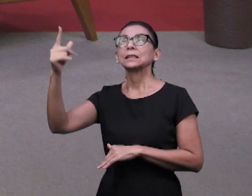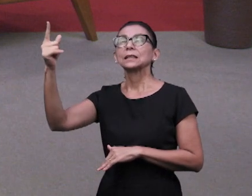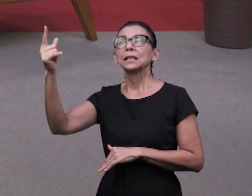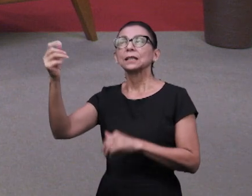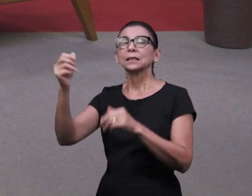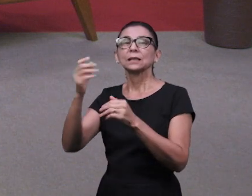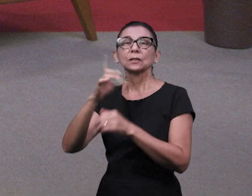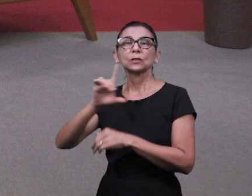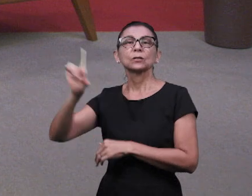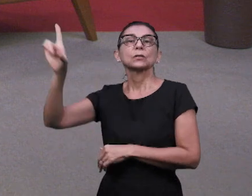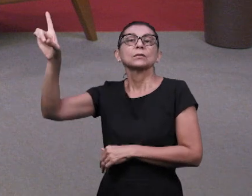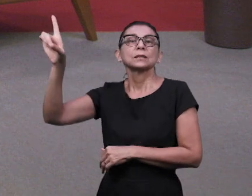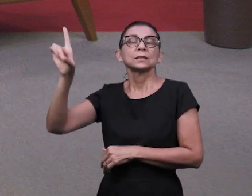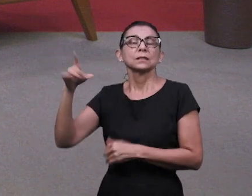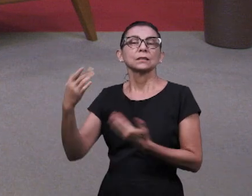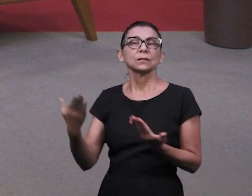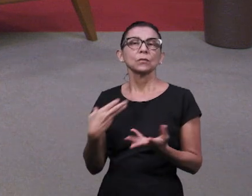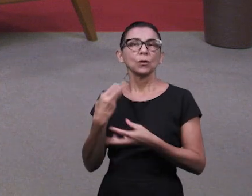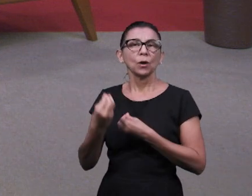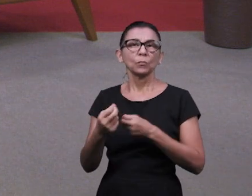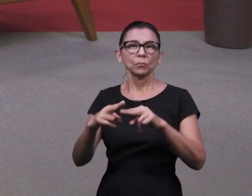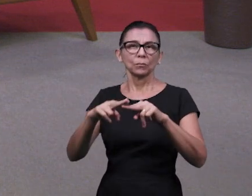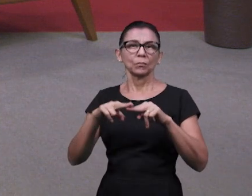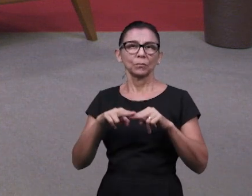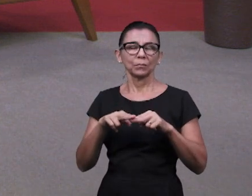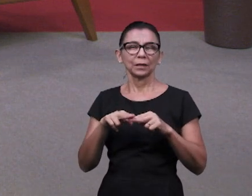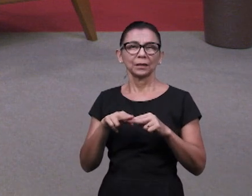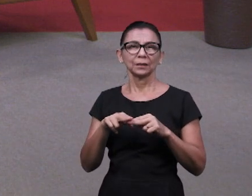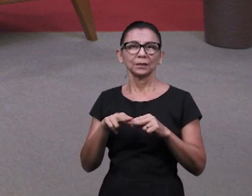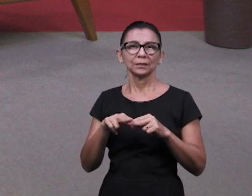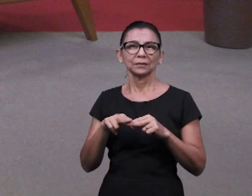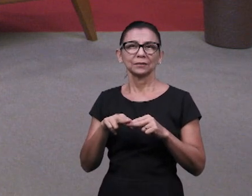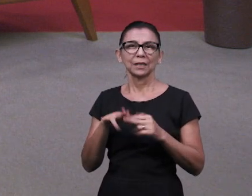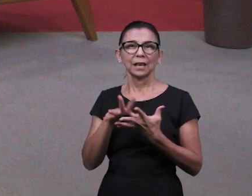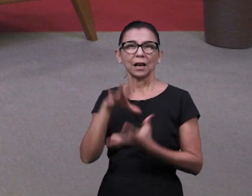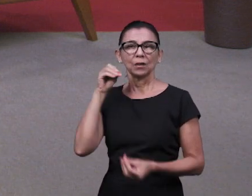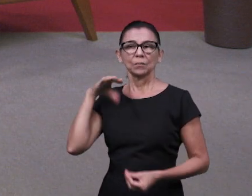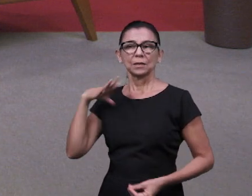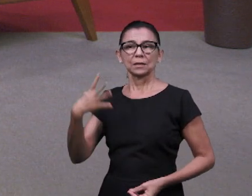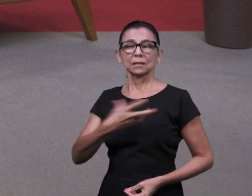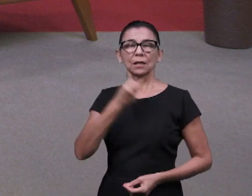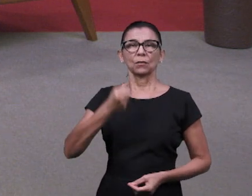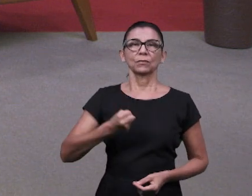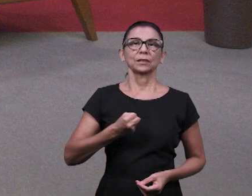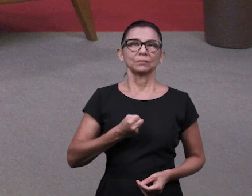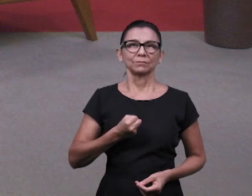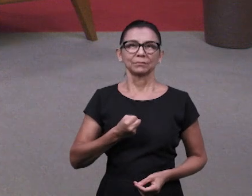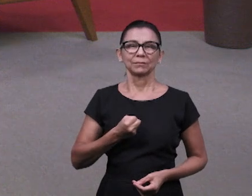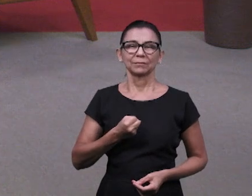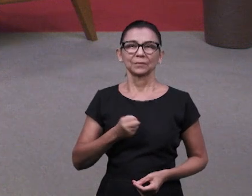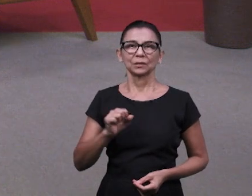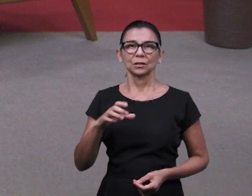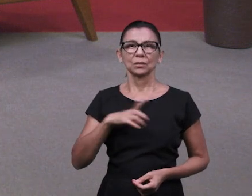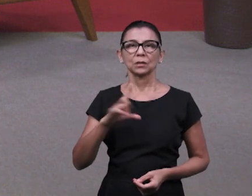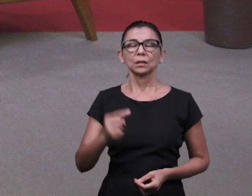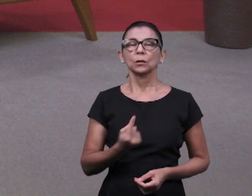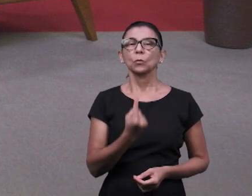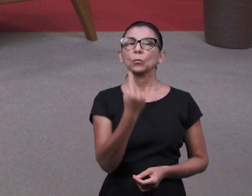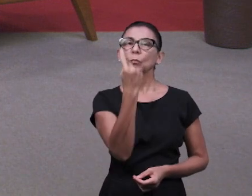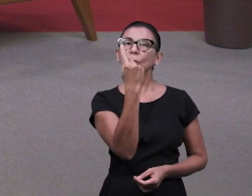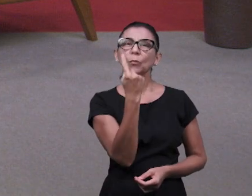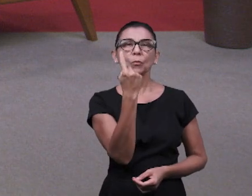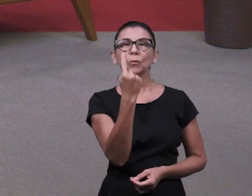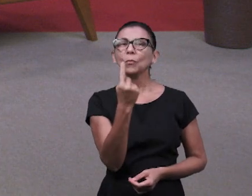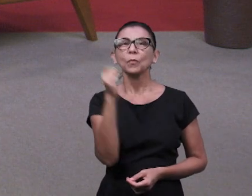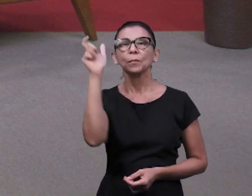inégalable de la bénédiction avec Dieu seulement à travers le rachat de notre âme, effectué par le seul qui peut faire